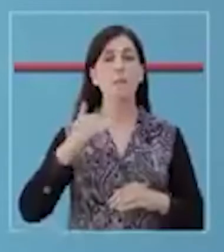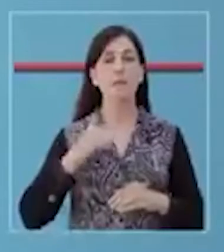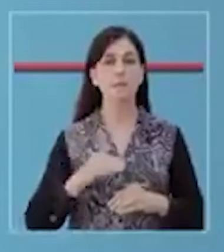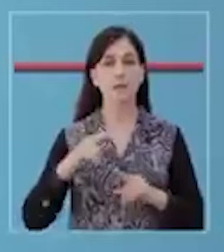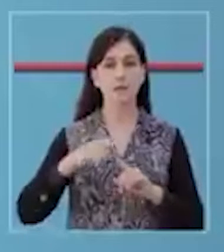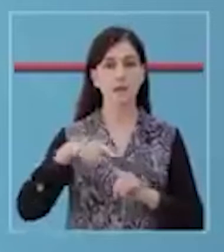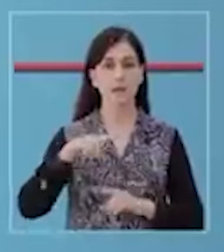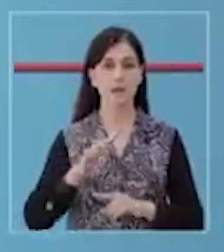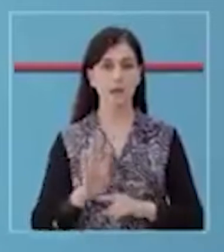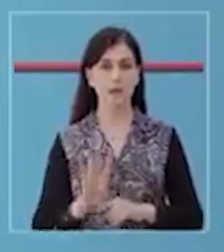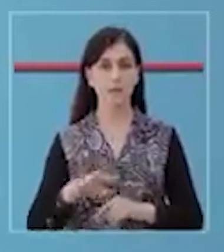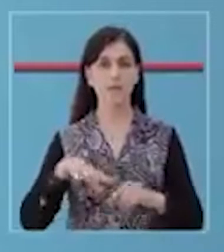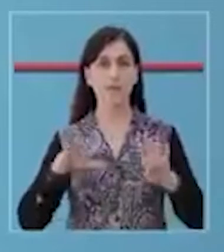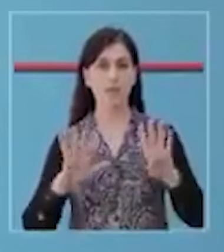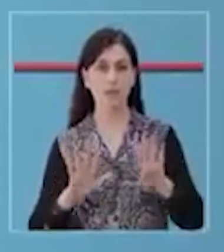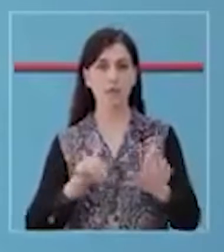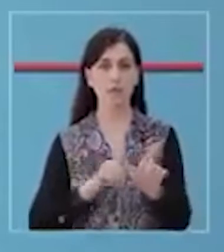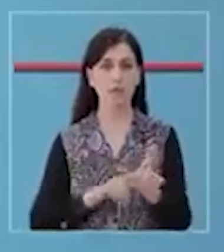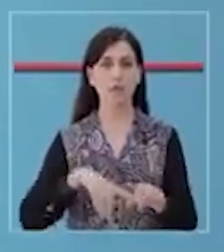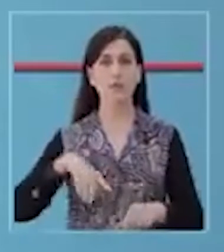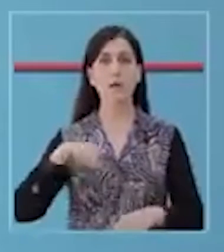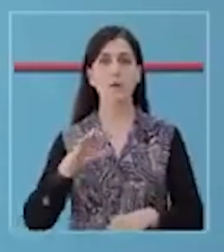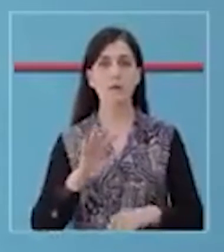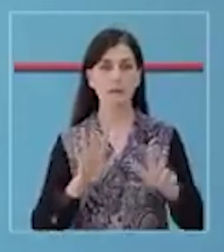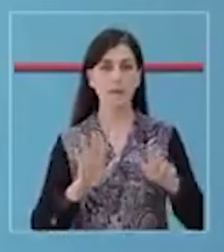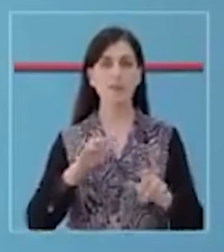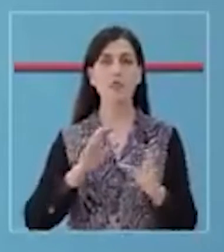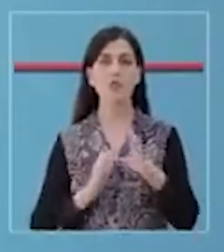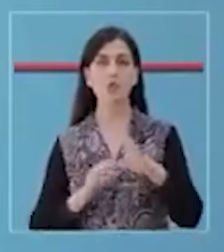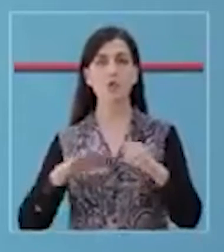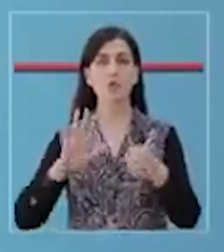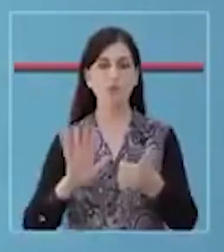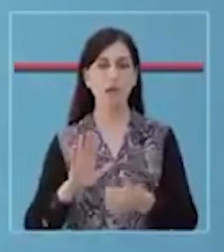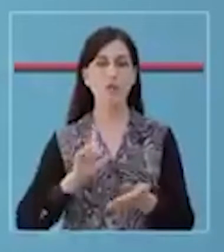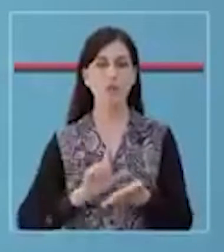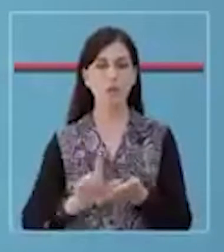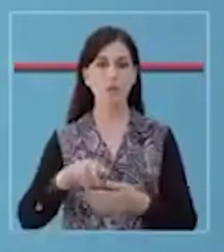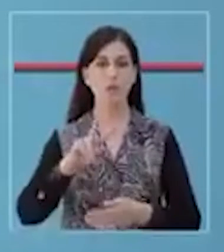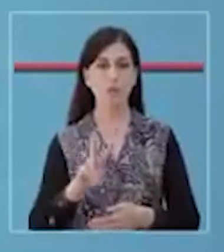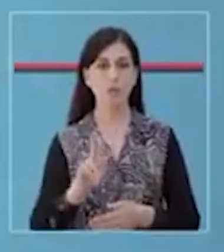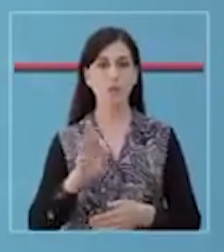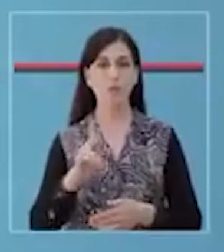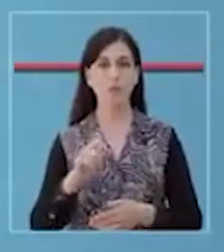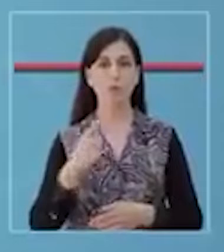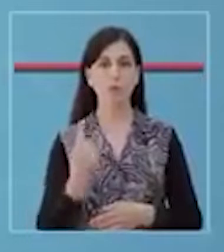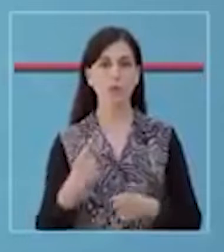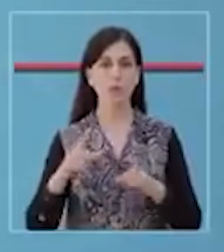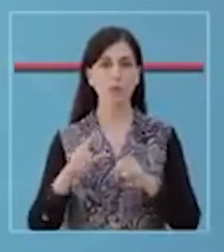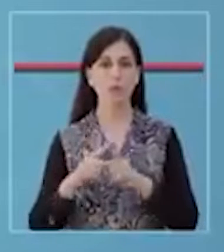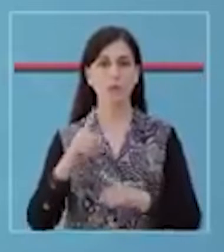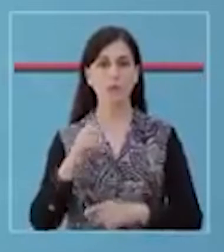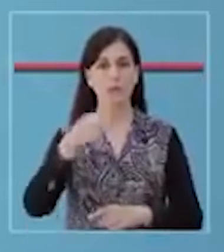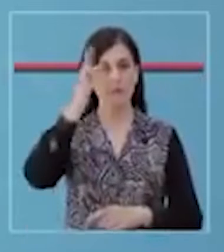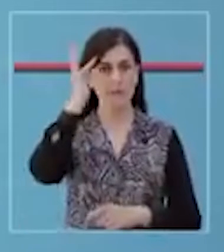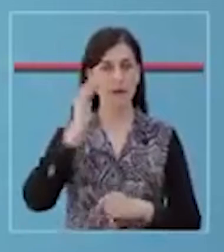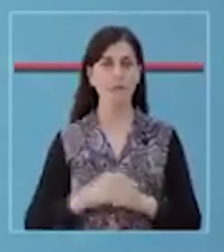Tirana, me 14 raste, 9 në Vlorë, 8 në Shkodër, 6 në Lushnje, 2 në Pukë, 1 në Durrës